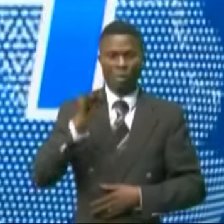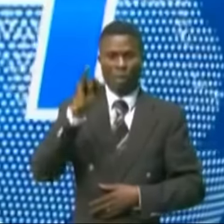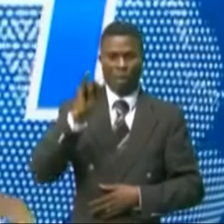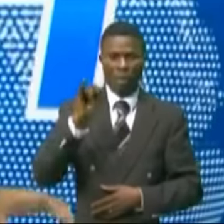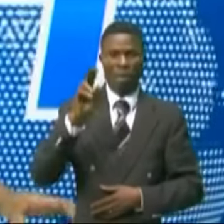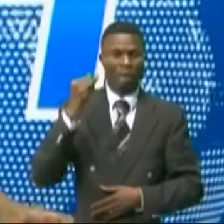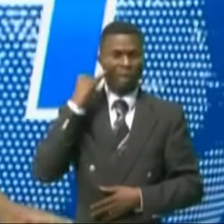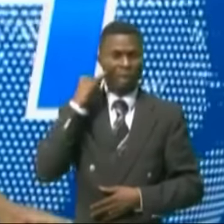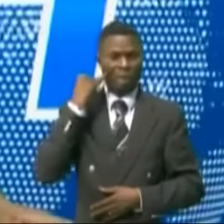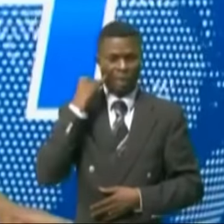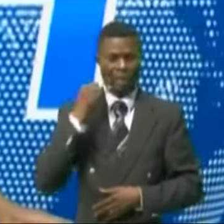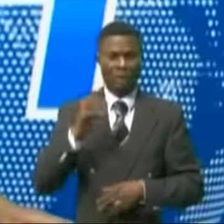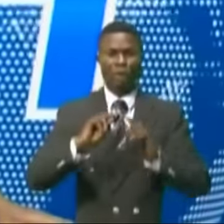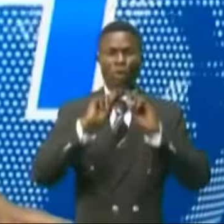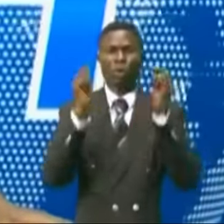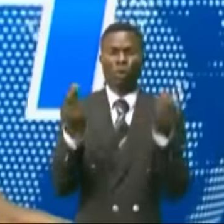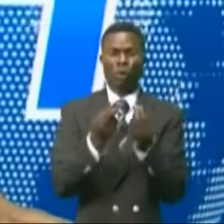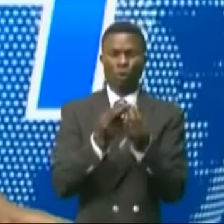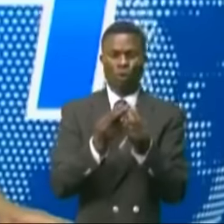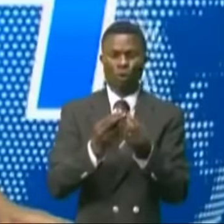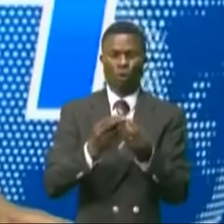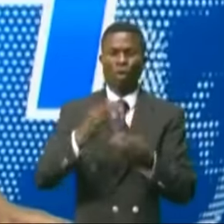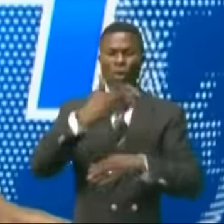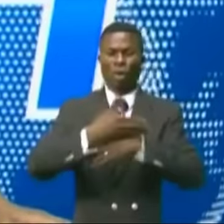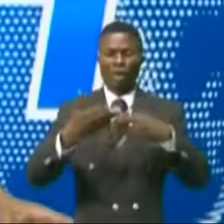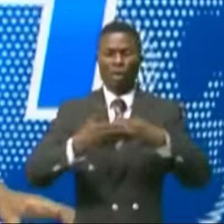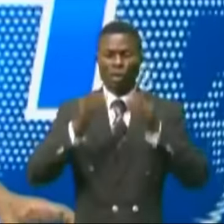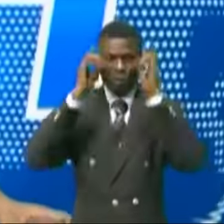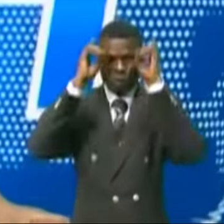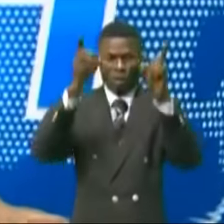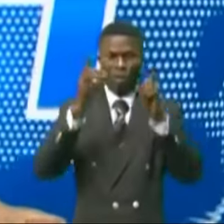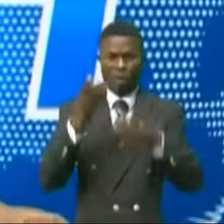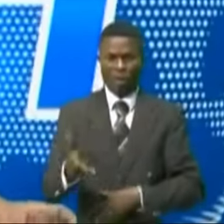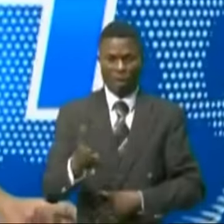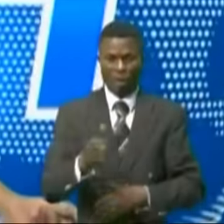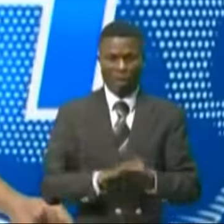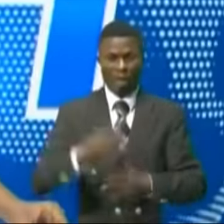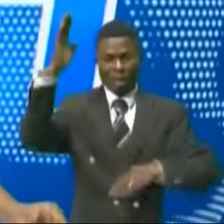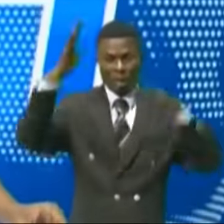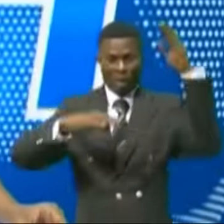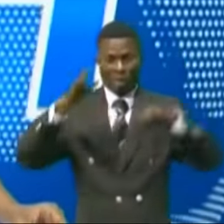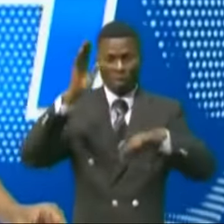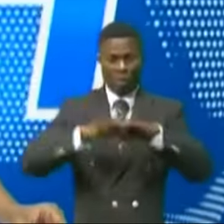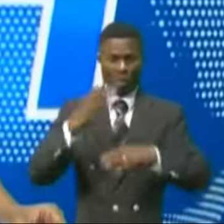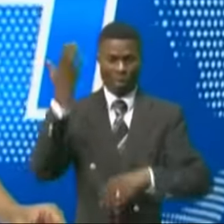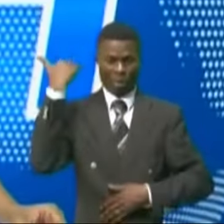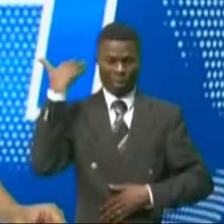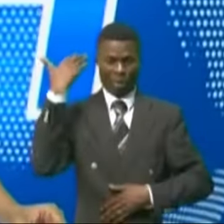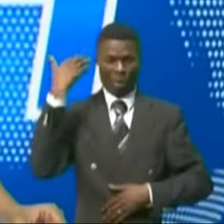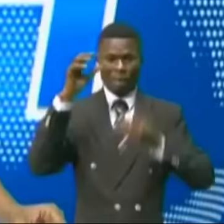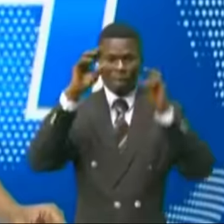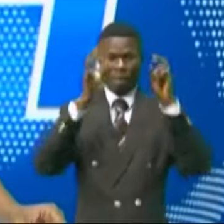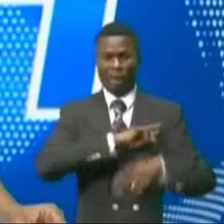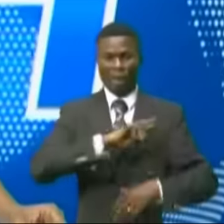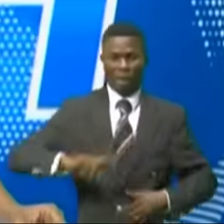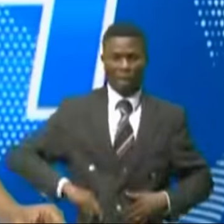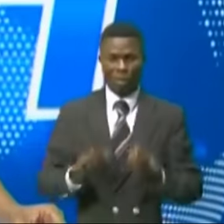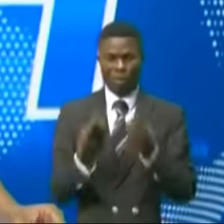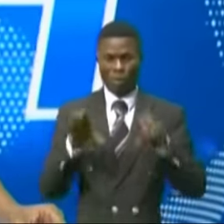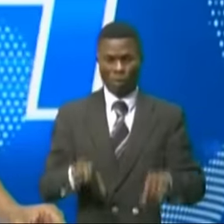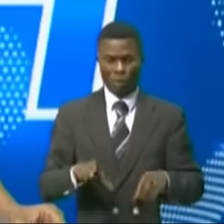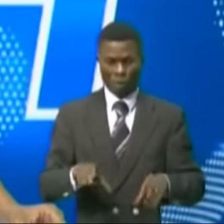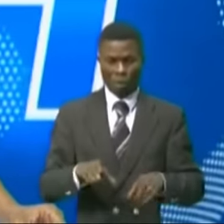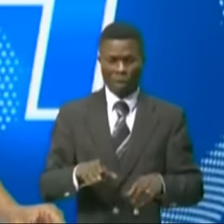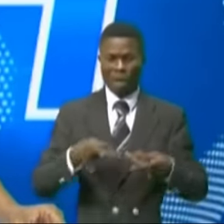à l'usine de montage des bus Transco. Diluviennes qui se sont abattues dernièrement en République démocratique du Congo